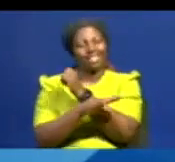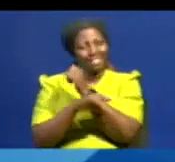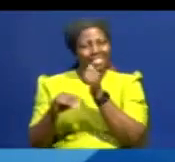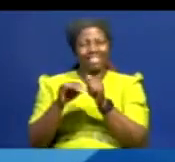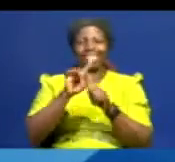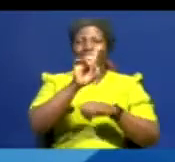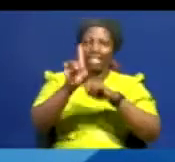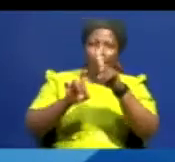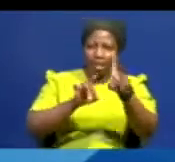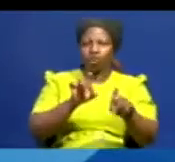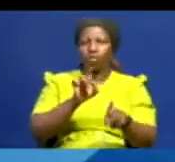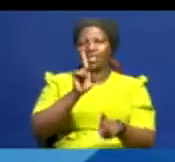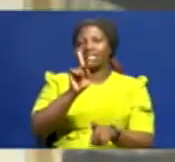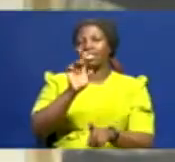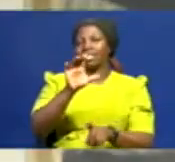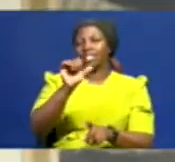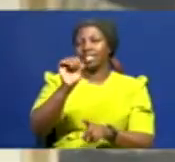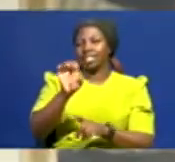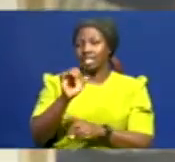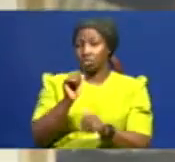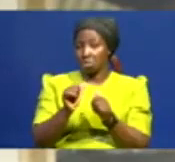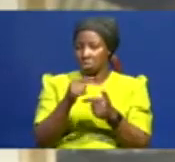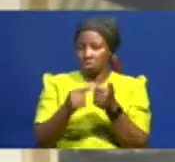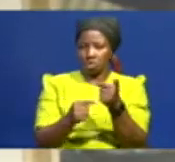cha 4 unaoendelea.